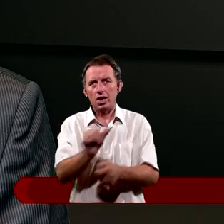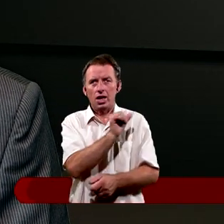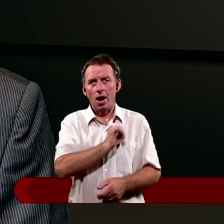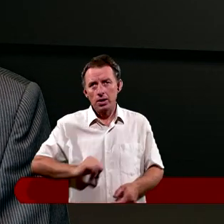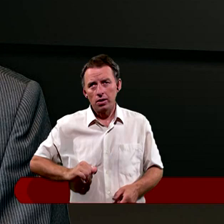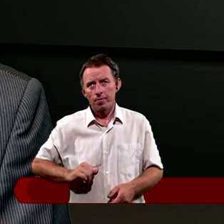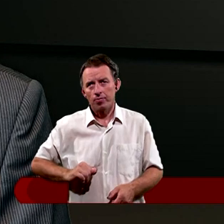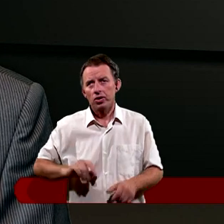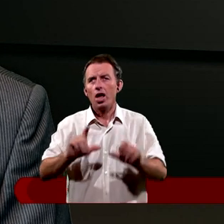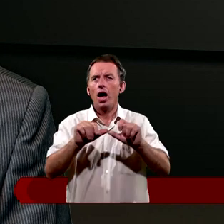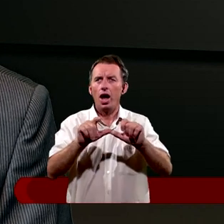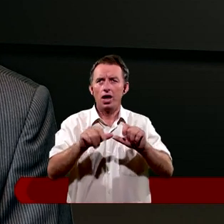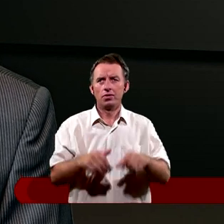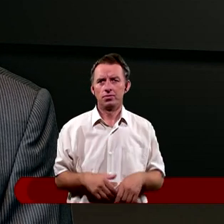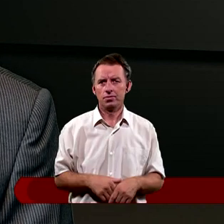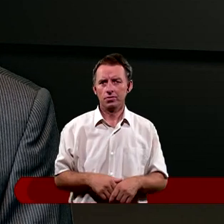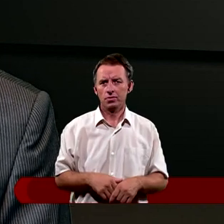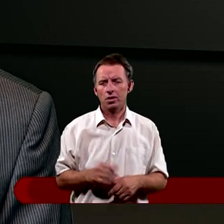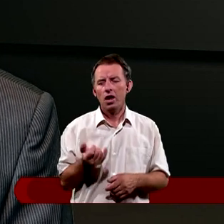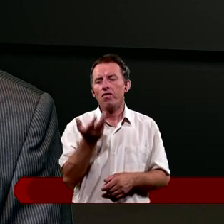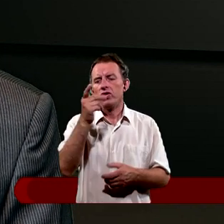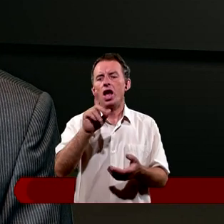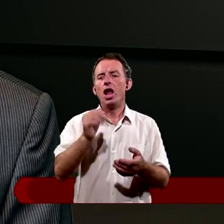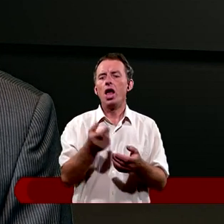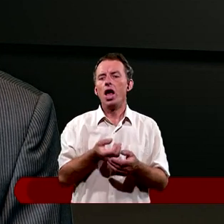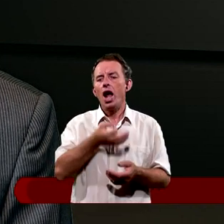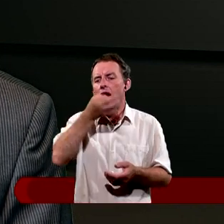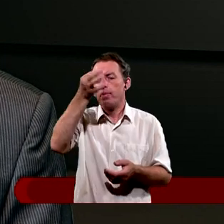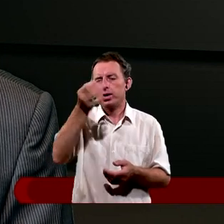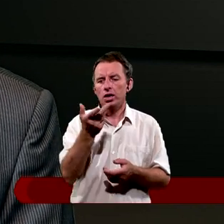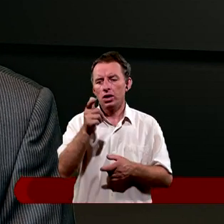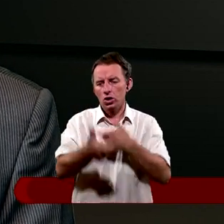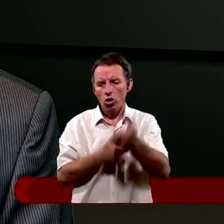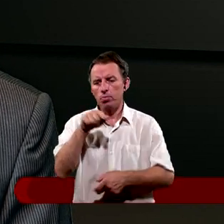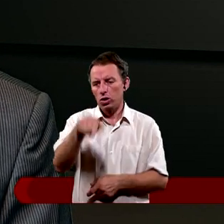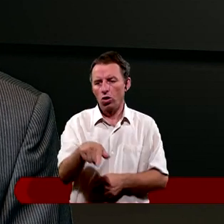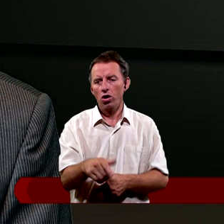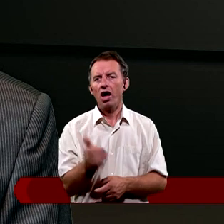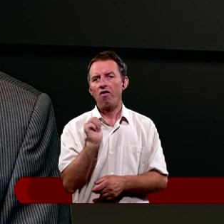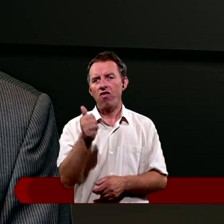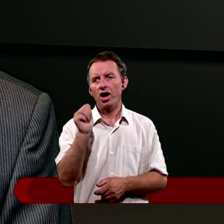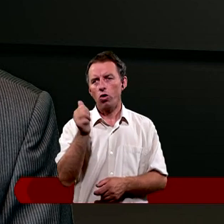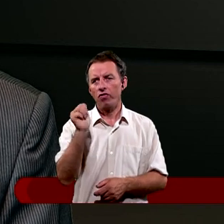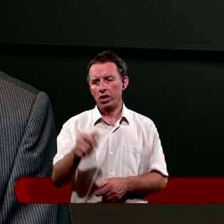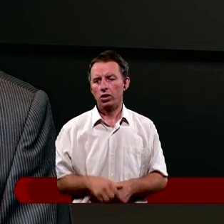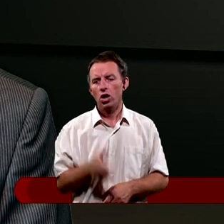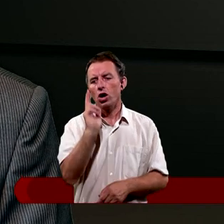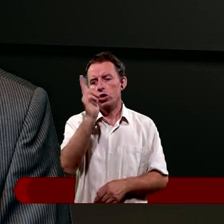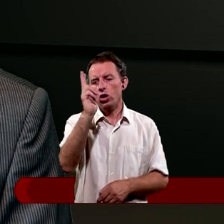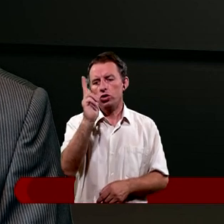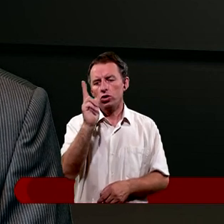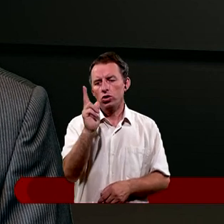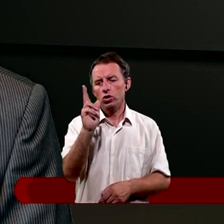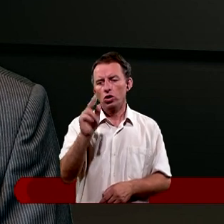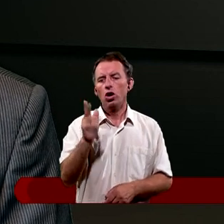sami, ale o wiele lepiej zrobi to fachowiec. Ktoś,